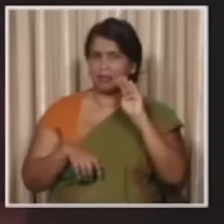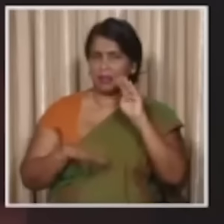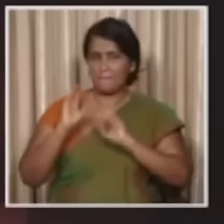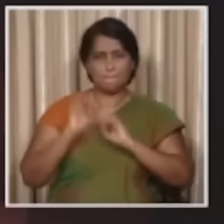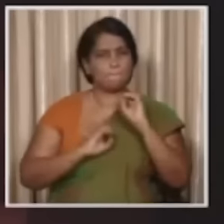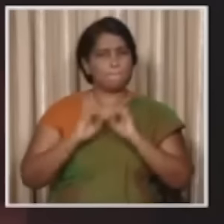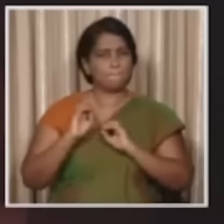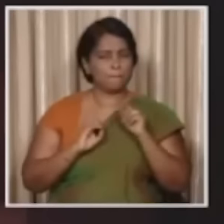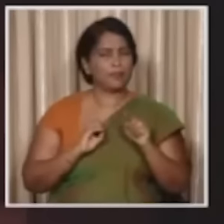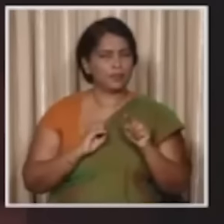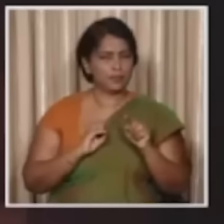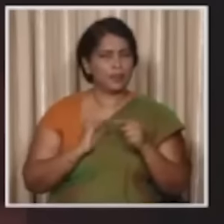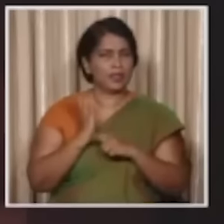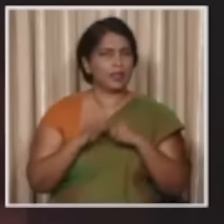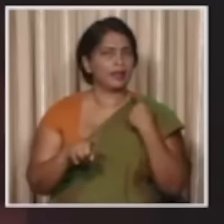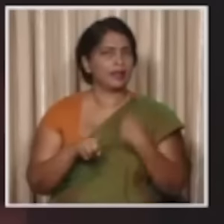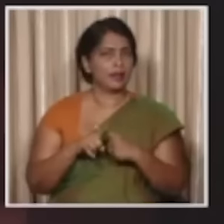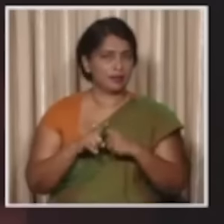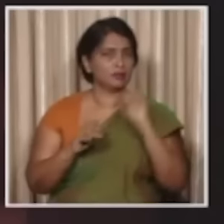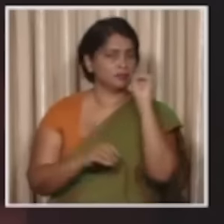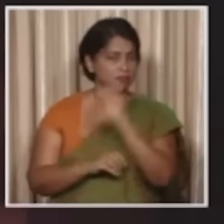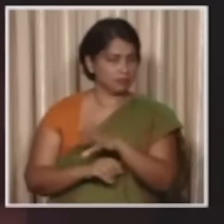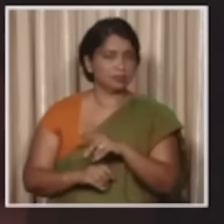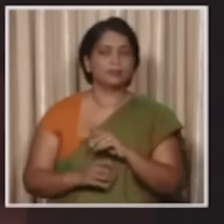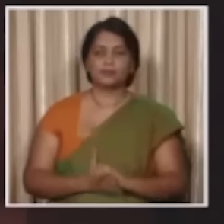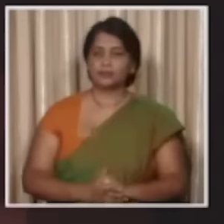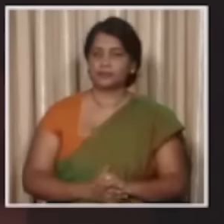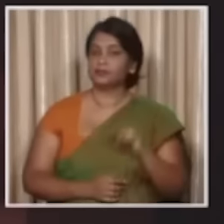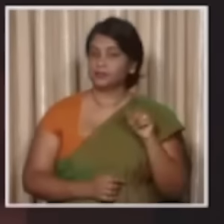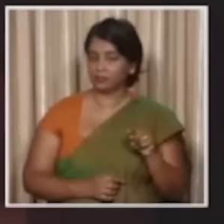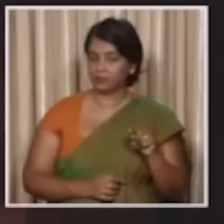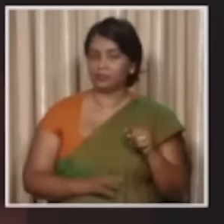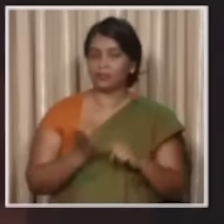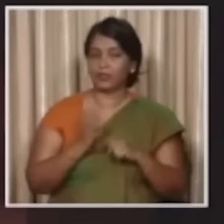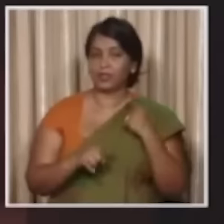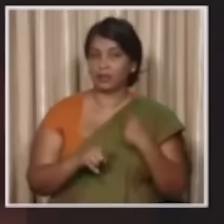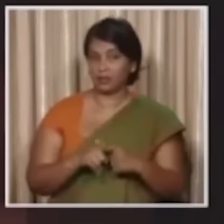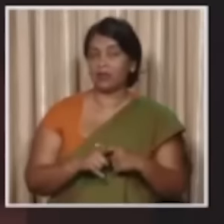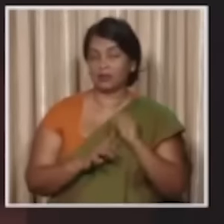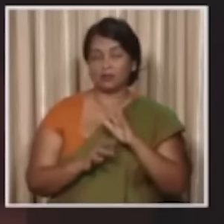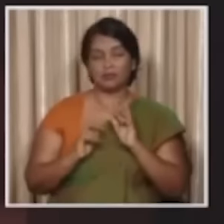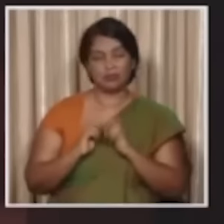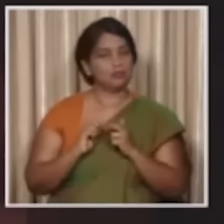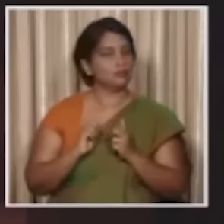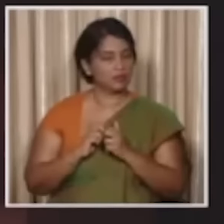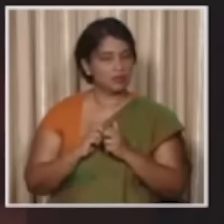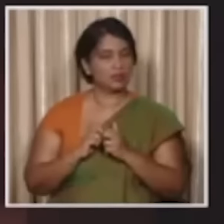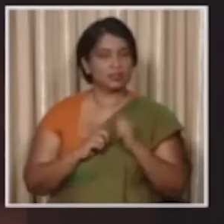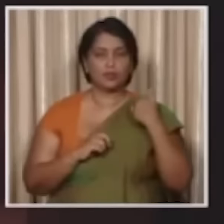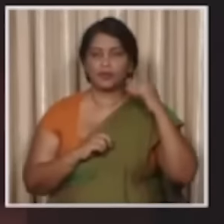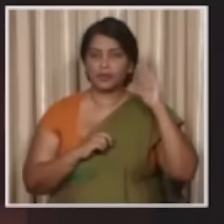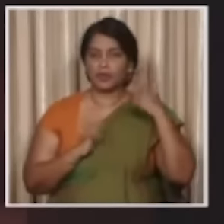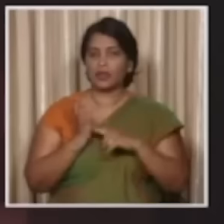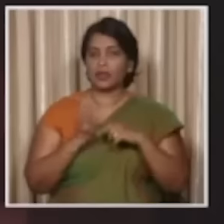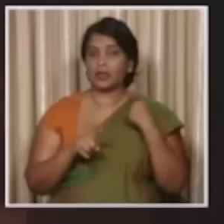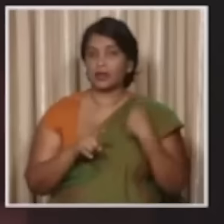පමණ ටැක්සස් ගෙවන්නට වෙනවා. ඒ ටැක්සස් බරපතල ප්‍රශ්නයක්. විශේෂයෙන්ම